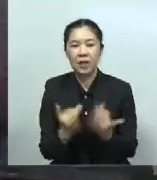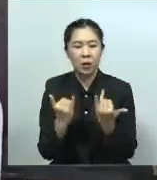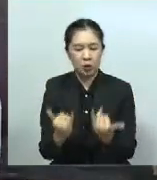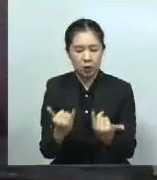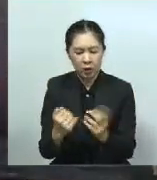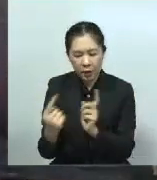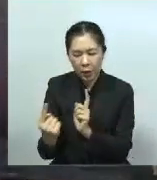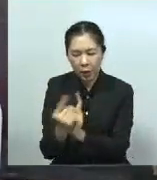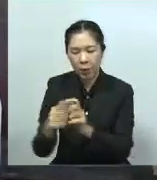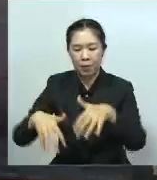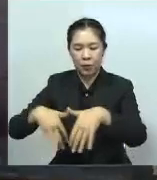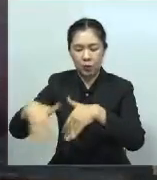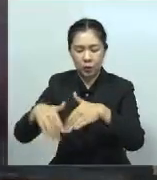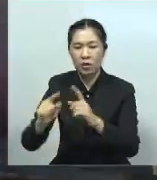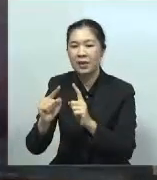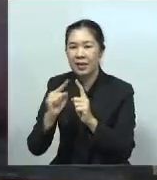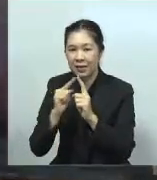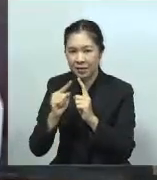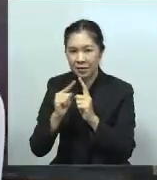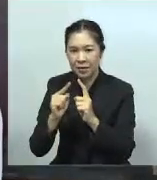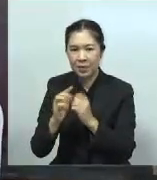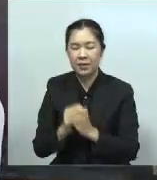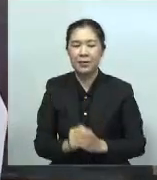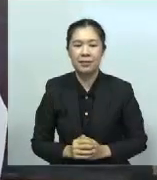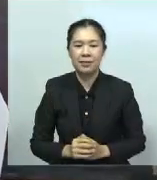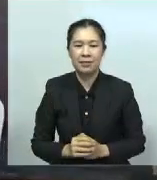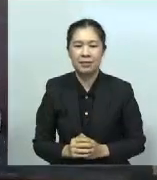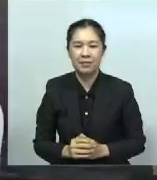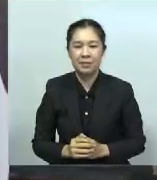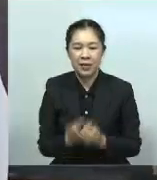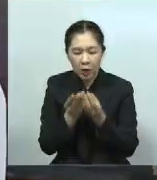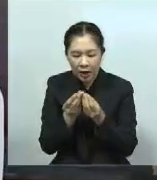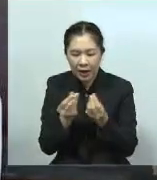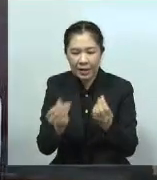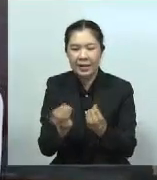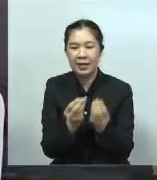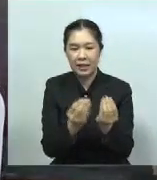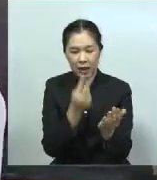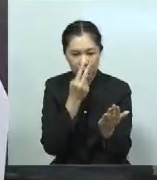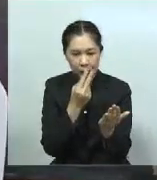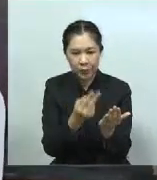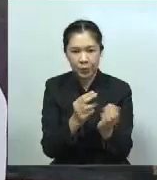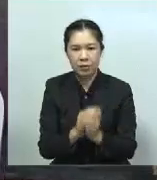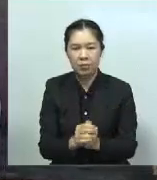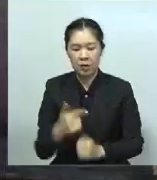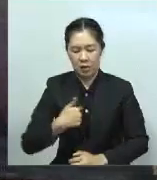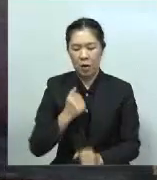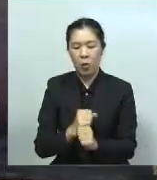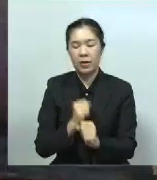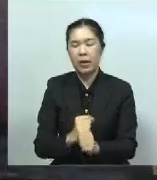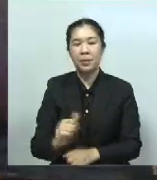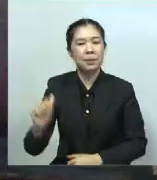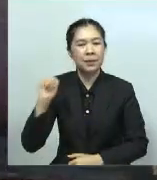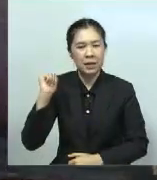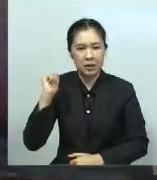ประชาชน ใช่ค่ะ ให้ดูด้วย มีค่ะเดี๋ยวจะให้สื่อดูรายละเอียดอีกทีหนึ่งนะคะ คือเราทำแนวเดิม แนวเดิมทีนี้หลักการ